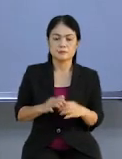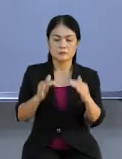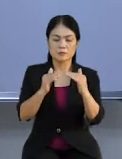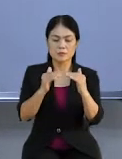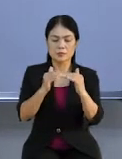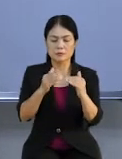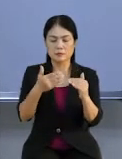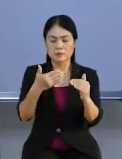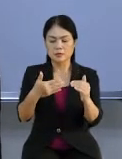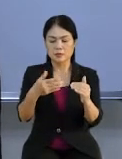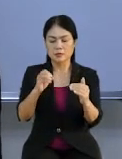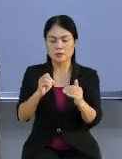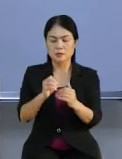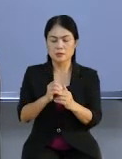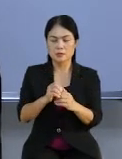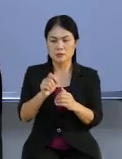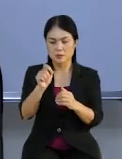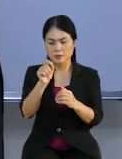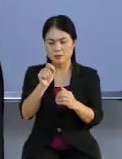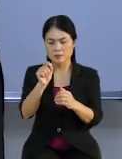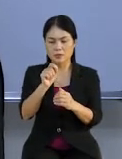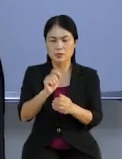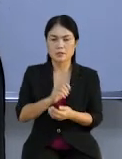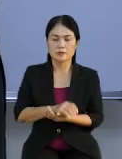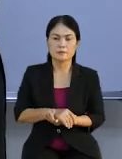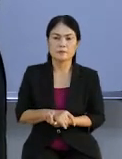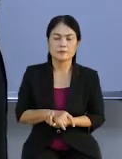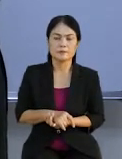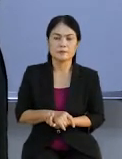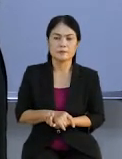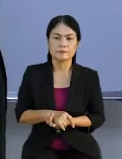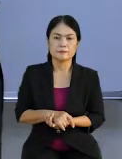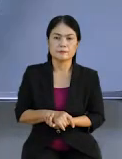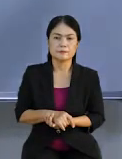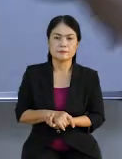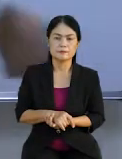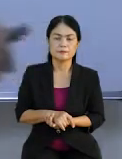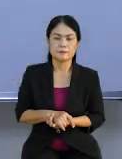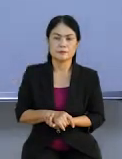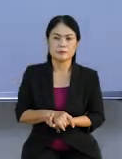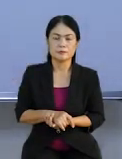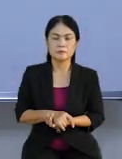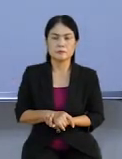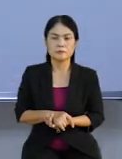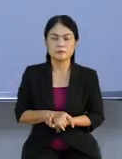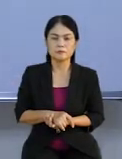mà cài sấp đỡ đỡ cái này và ní